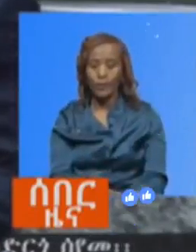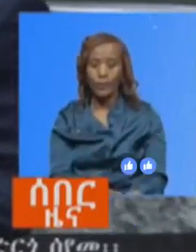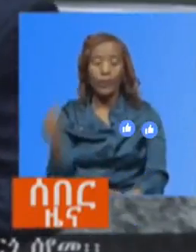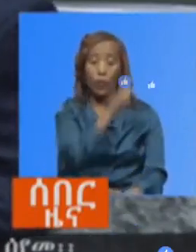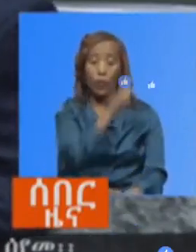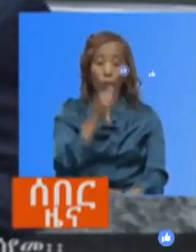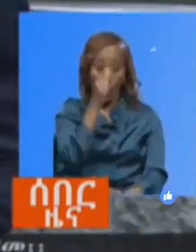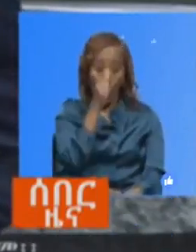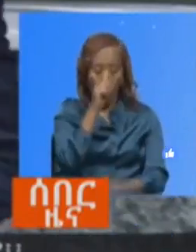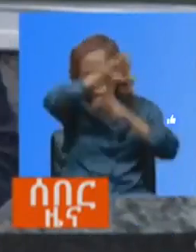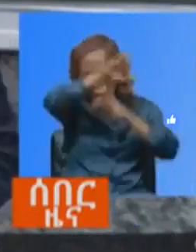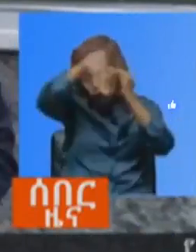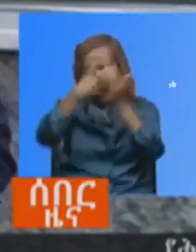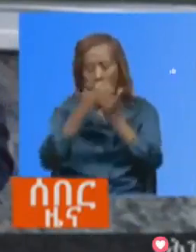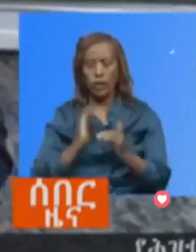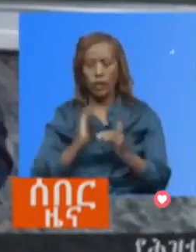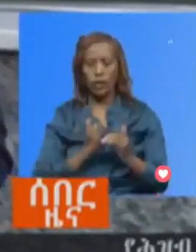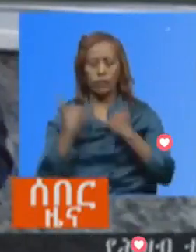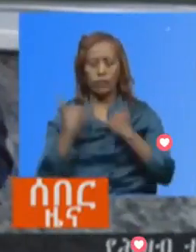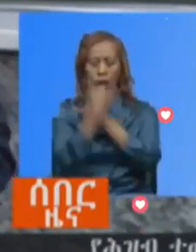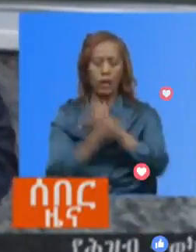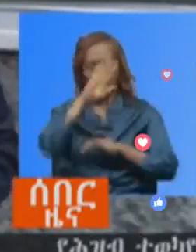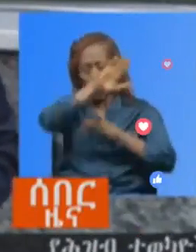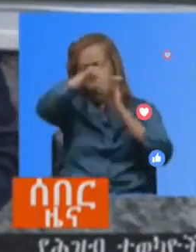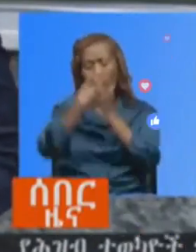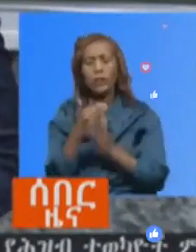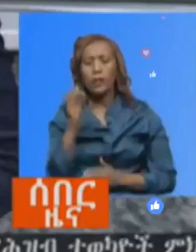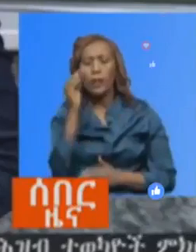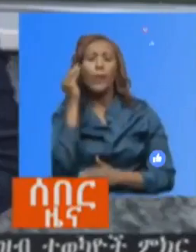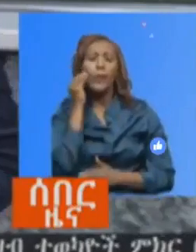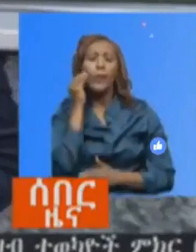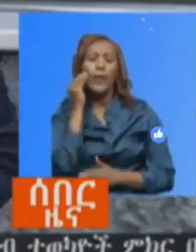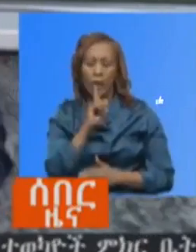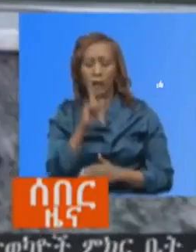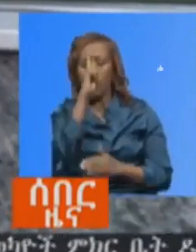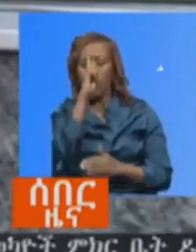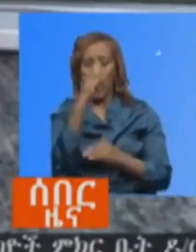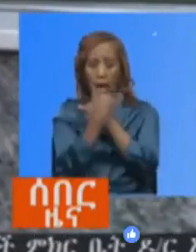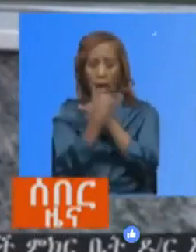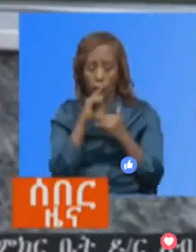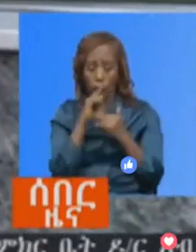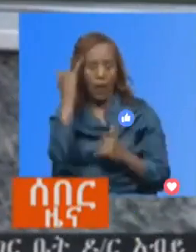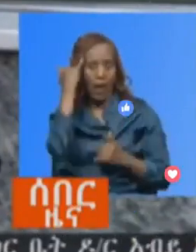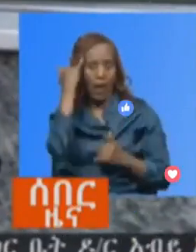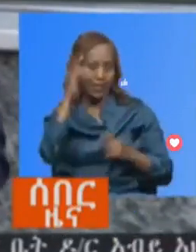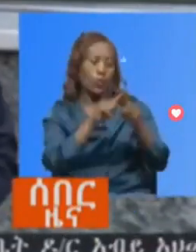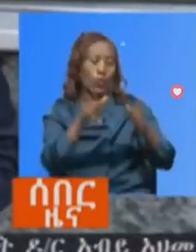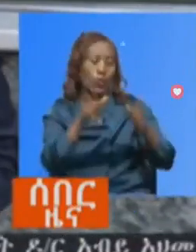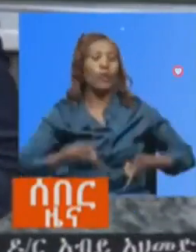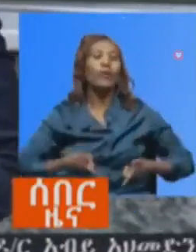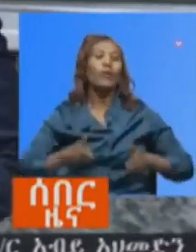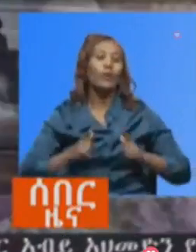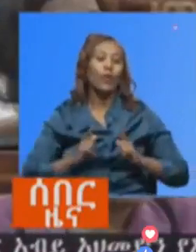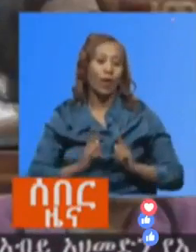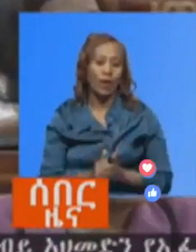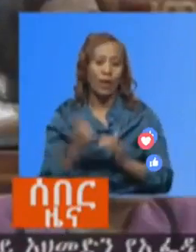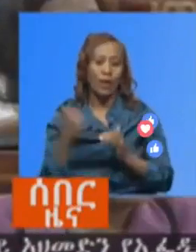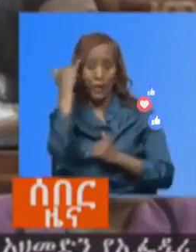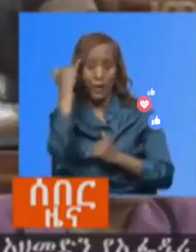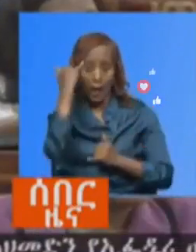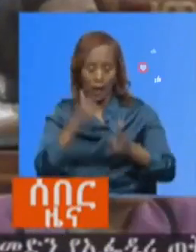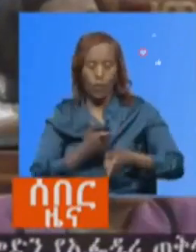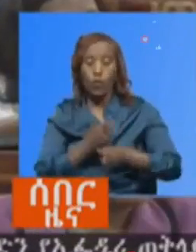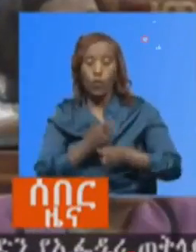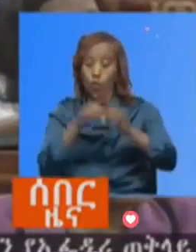ኢትዮጵያ የሁላችን ሀገር የሁላችን ቤት ናት። በአንድ ሀገር ውስጥ የሐሳብ ልዩነት ይኖራል። የሐሳብ